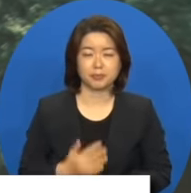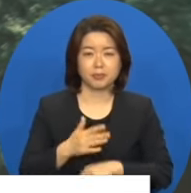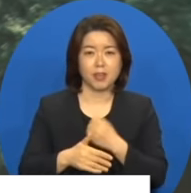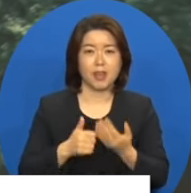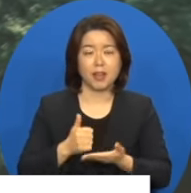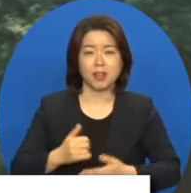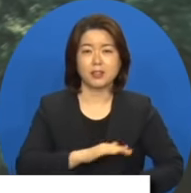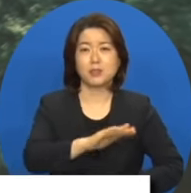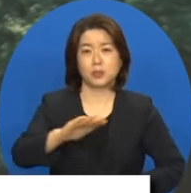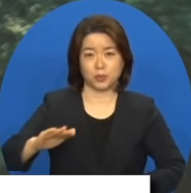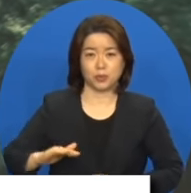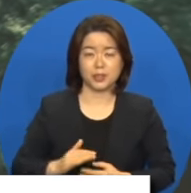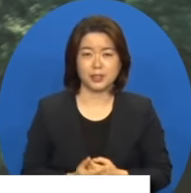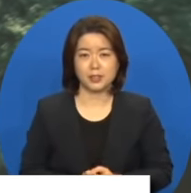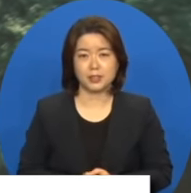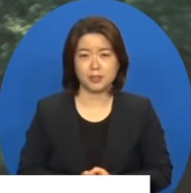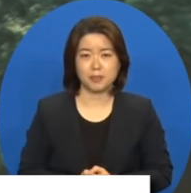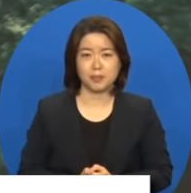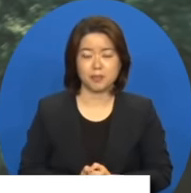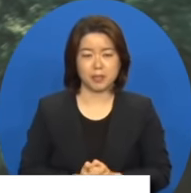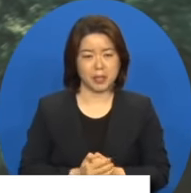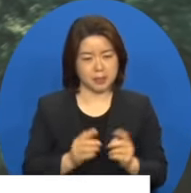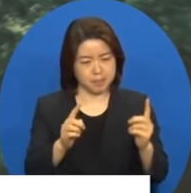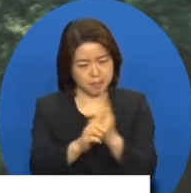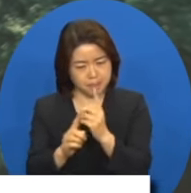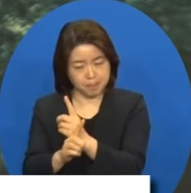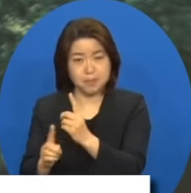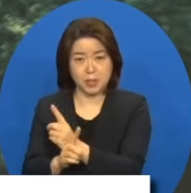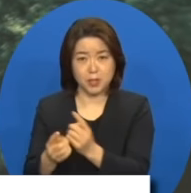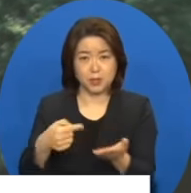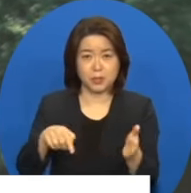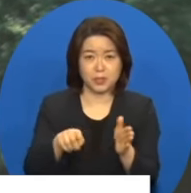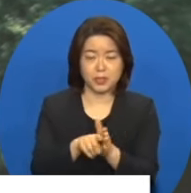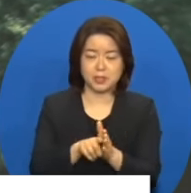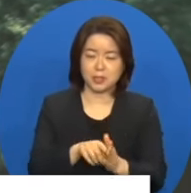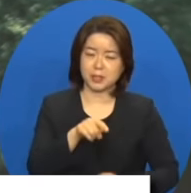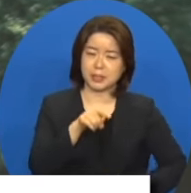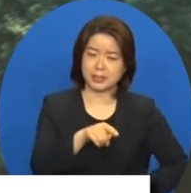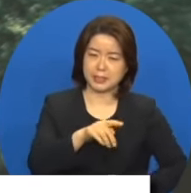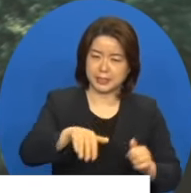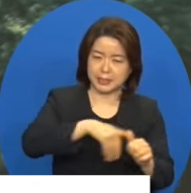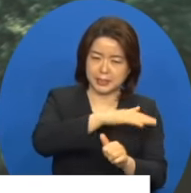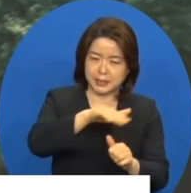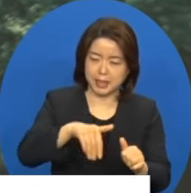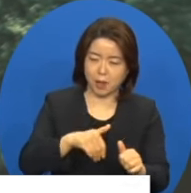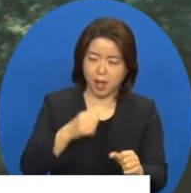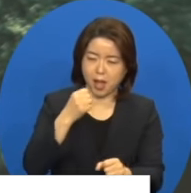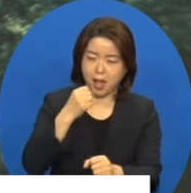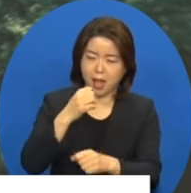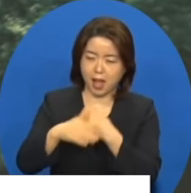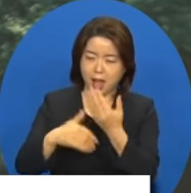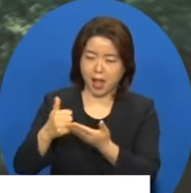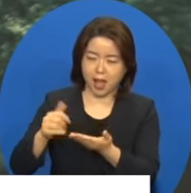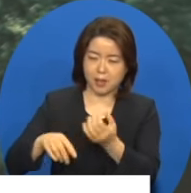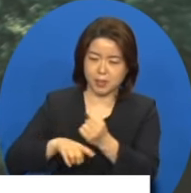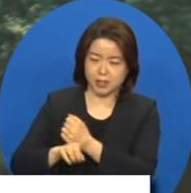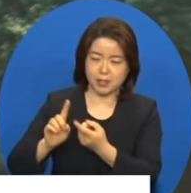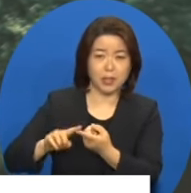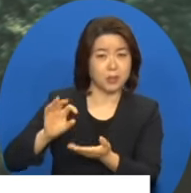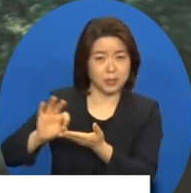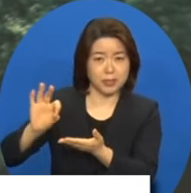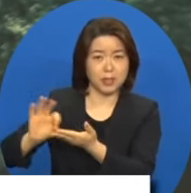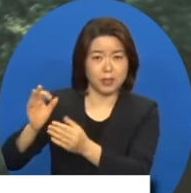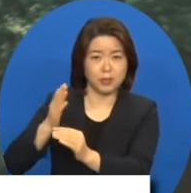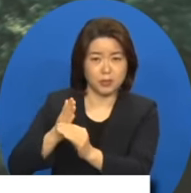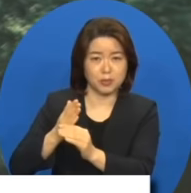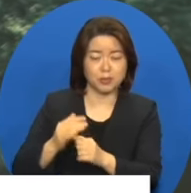하나님께서 우리를 고치시려고 이 상황을 하나님의 뜻대로 쓰시고 계신데